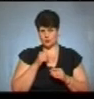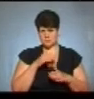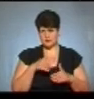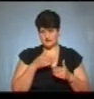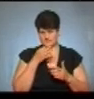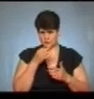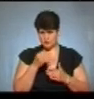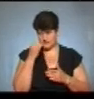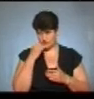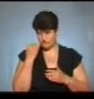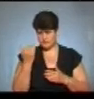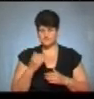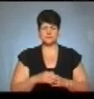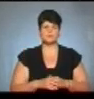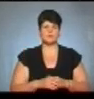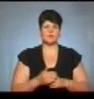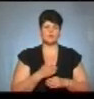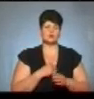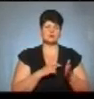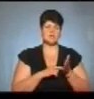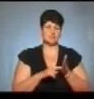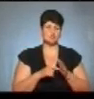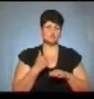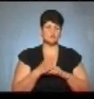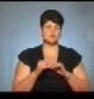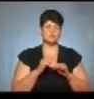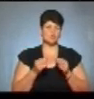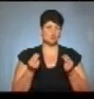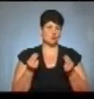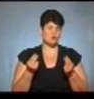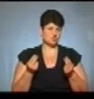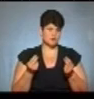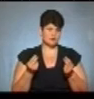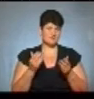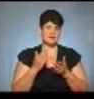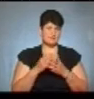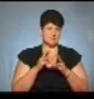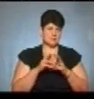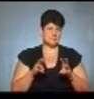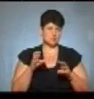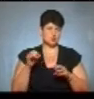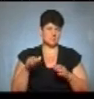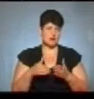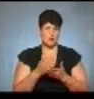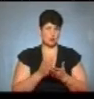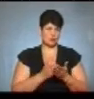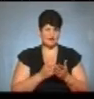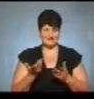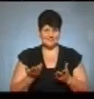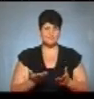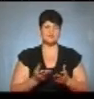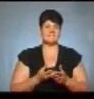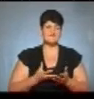відповідь. Дякуємо вам. Хочу зазначити, що головним розпорядником коштів є Міністерство соціальної політики,